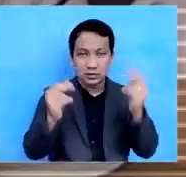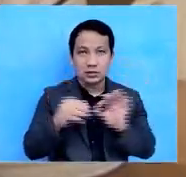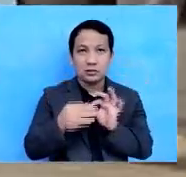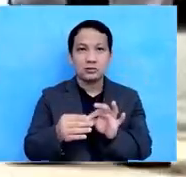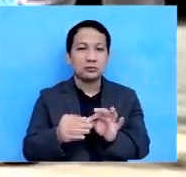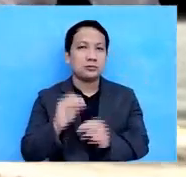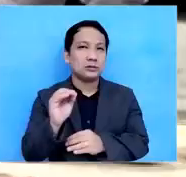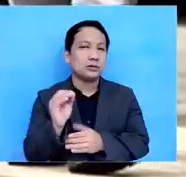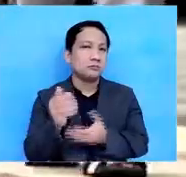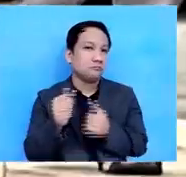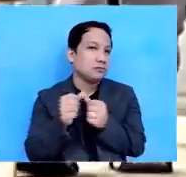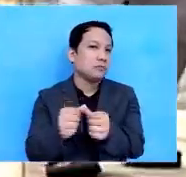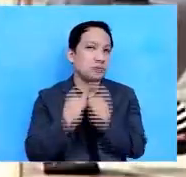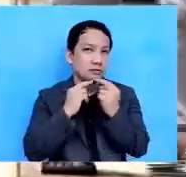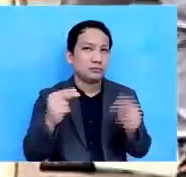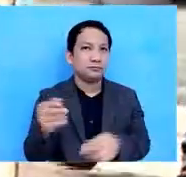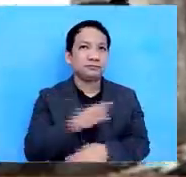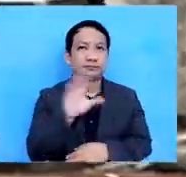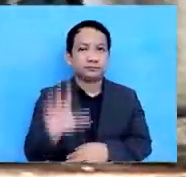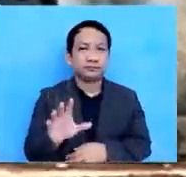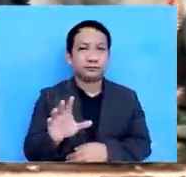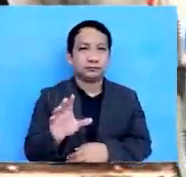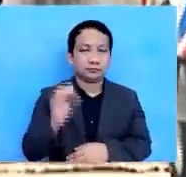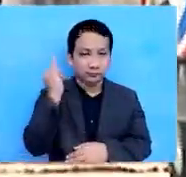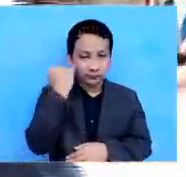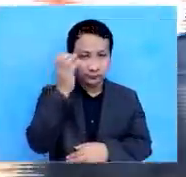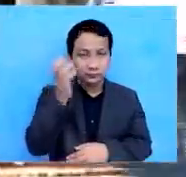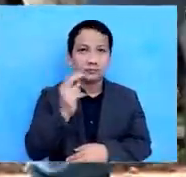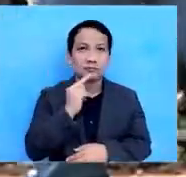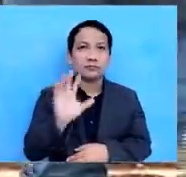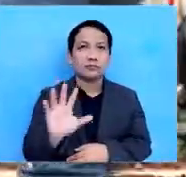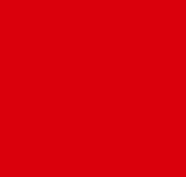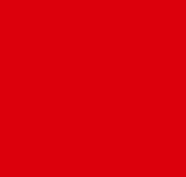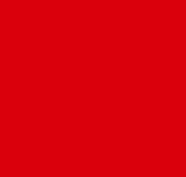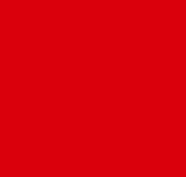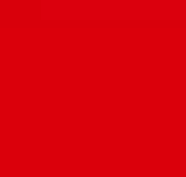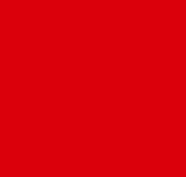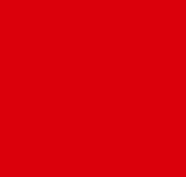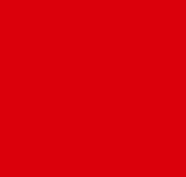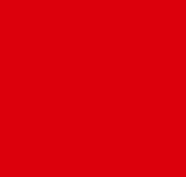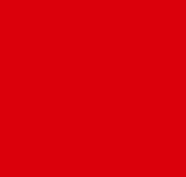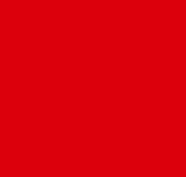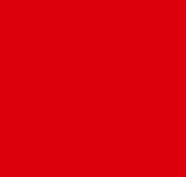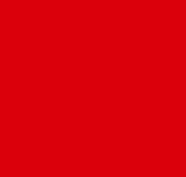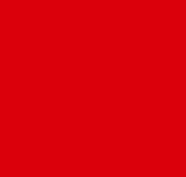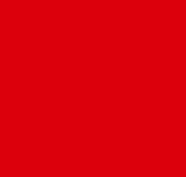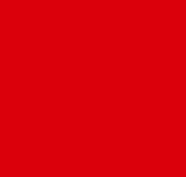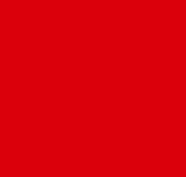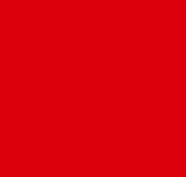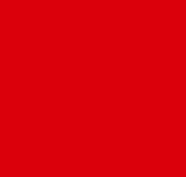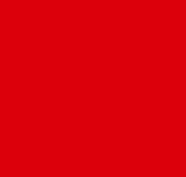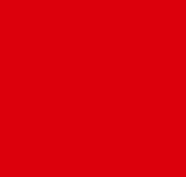emissions. Nagbabalita mula sa frontline, JC Cosico, News 5. Mga kapatid, Julius Babaw